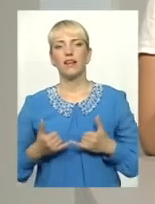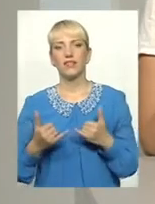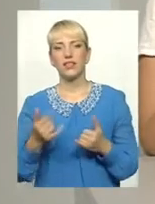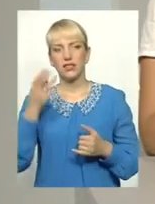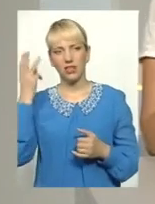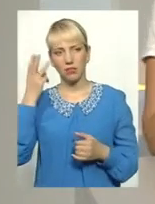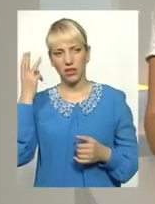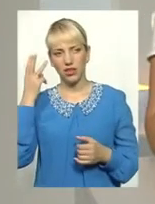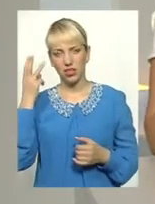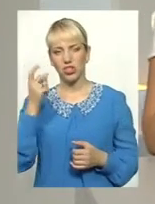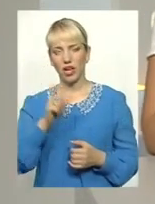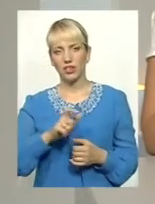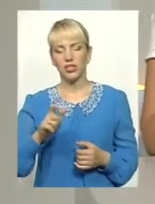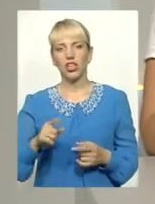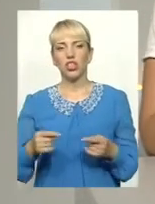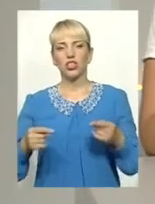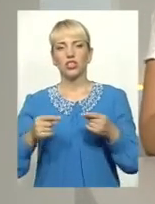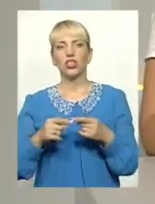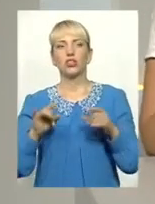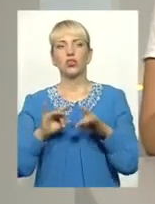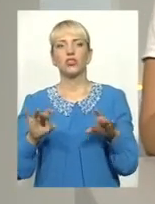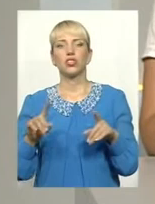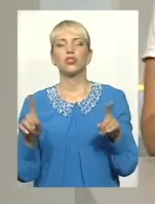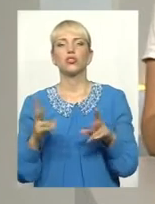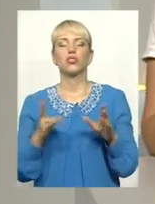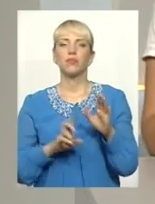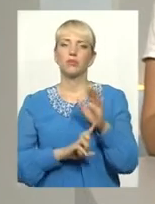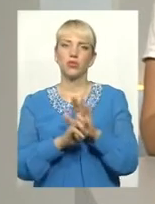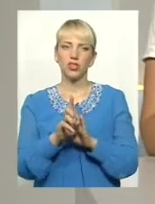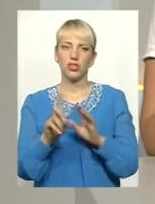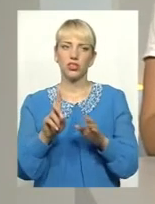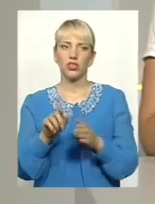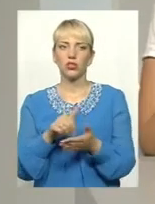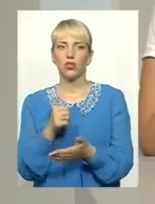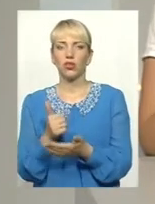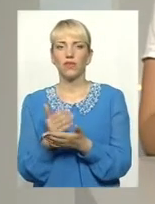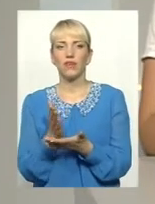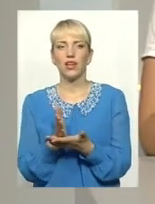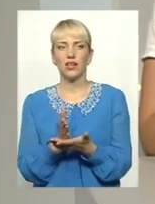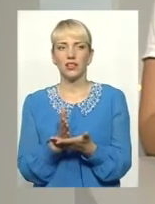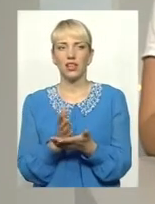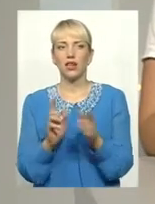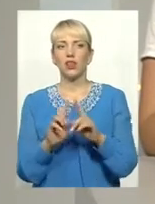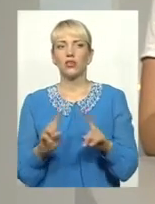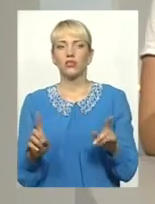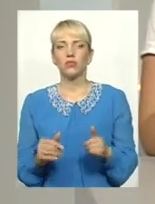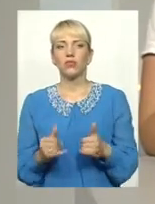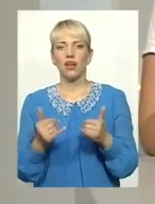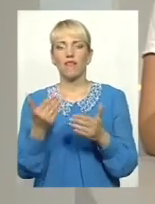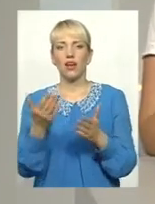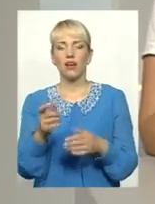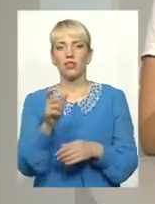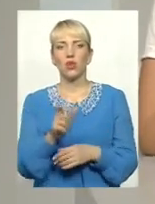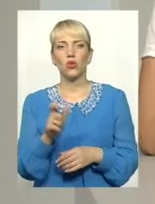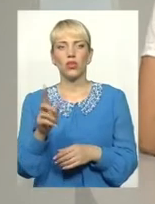зараз ви нам задоволенням. Все ж таки чіткіше розкажете, з чого потрібно почати і що головне є, особливо для вас, людей, які